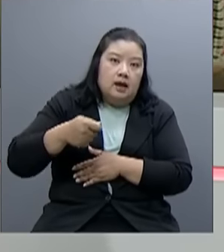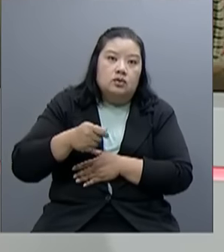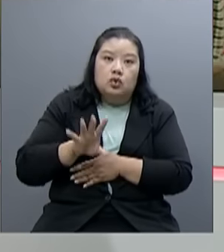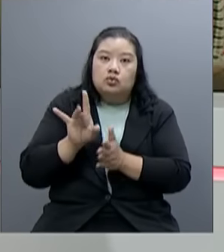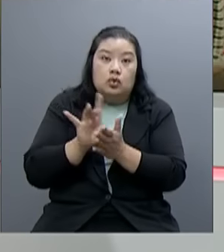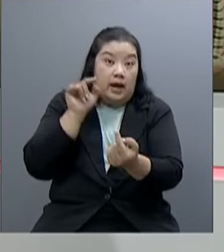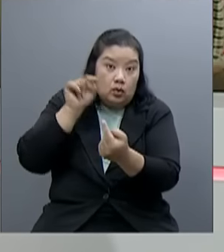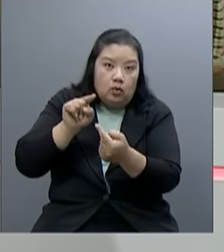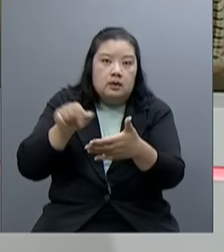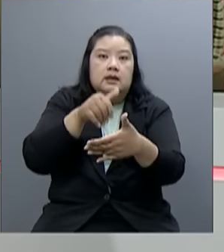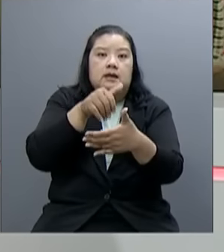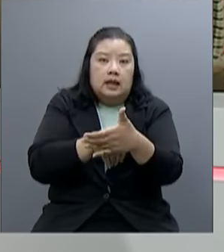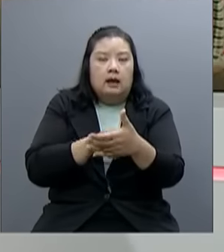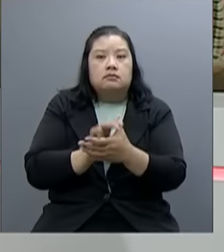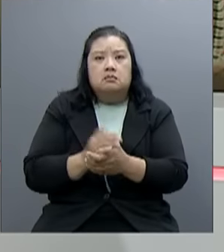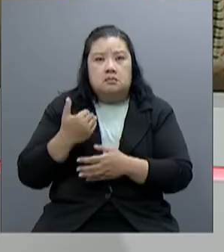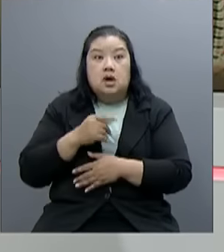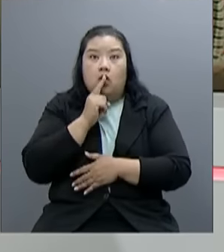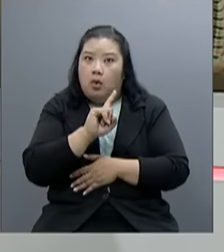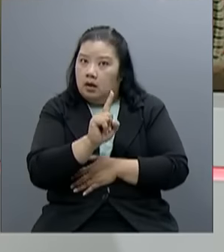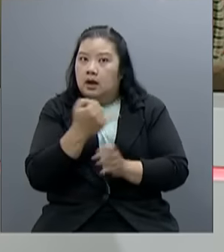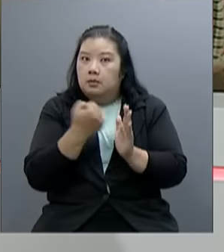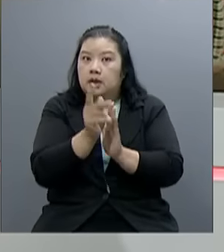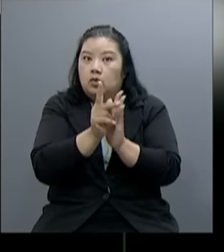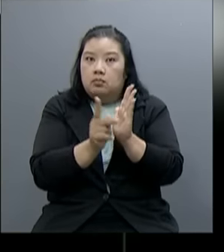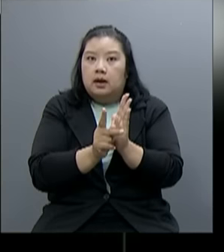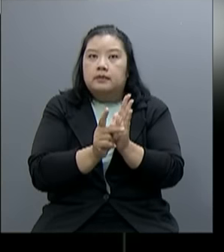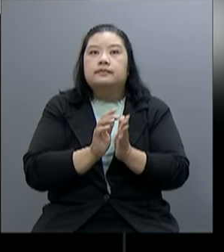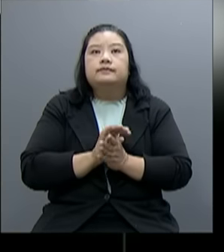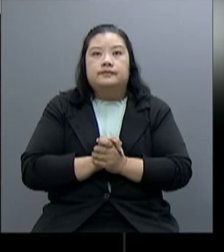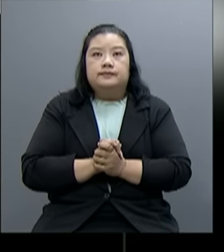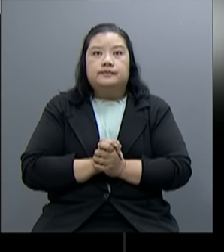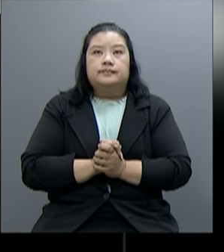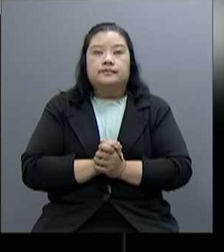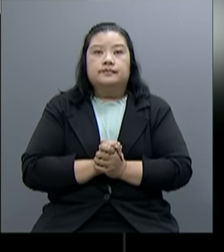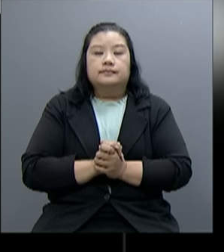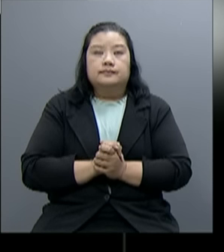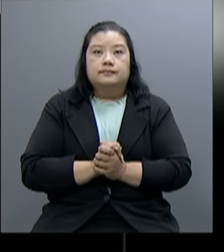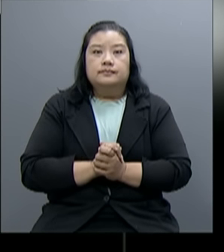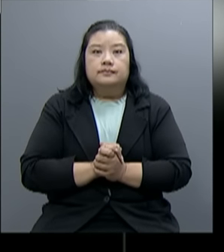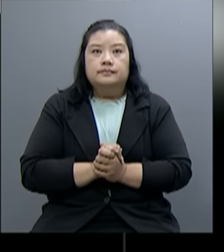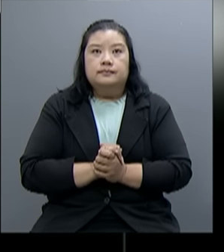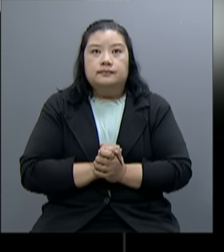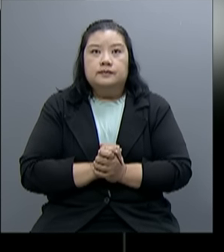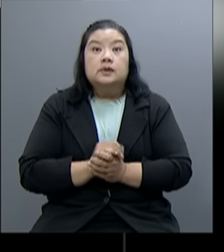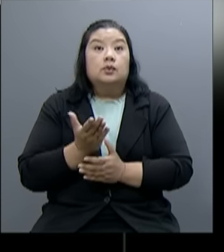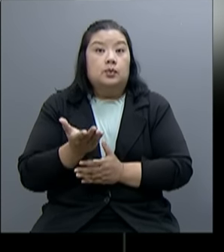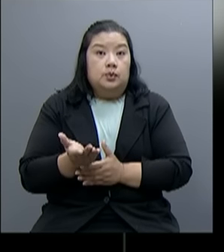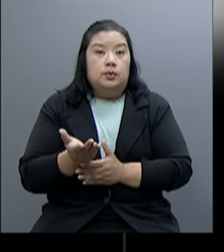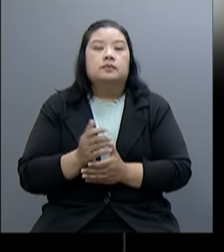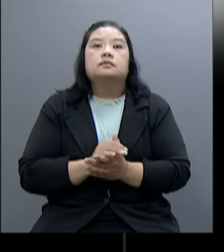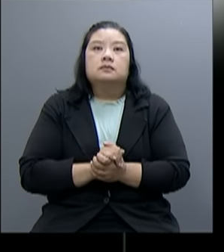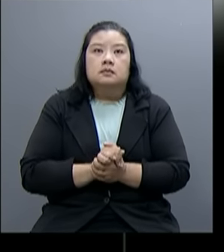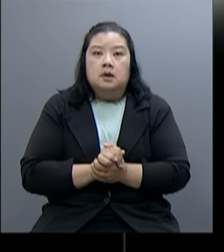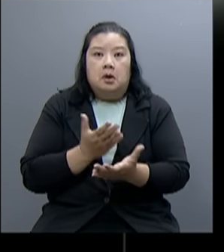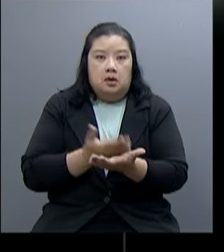วิจารณ์ว่าการกระทำดังกล่าวเนี่ยเข้าข่ายผิดกฎหมายก็ตามค่ะมาสเองไม่ได้ลงทุนอย่างเดียวคุณ